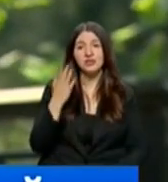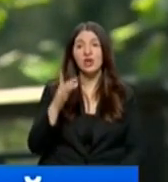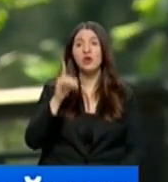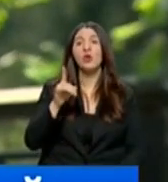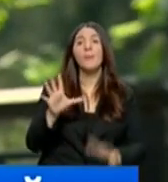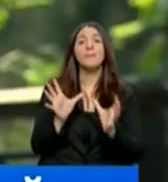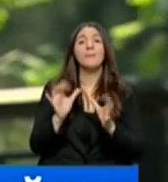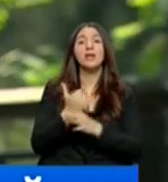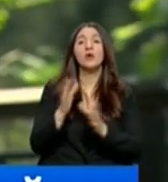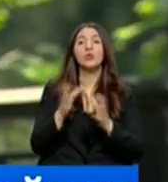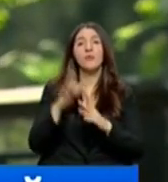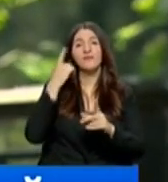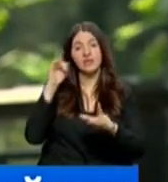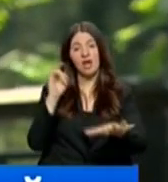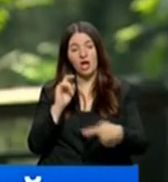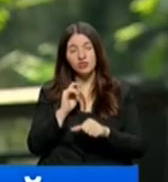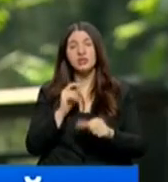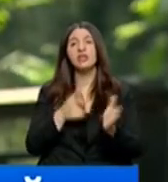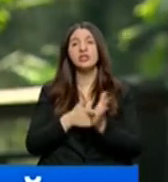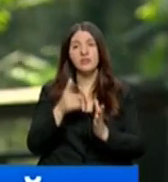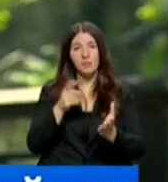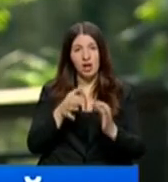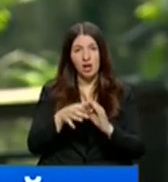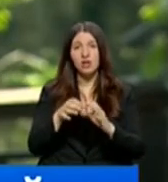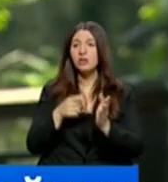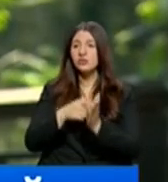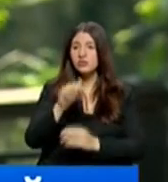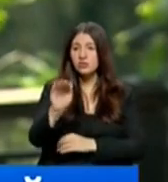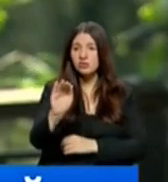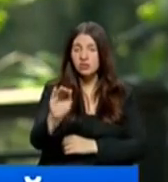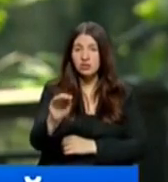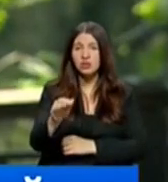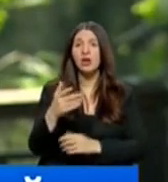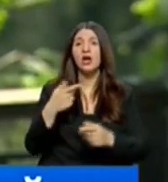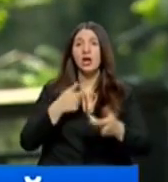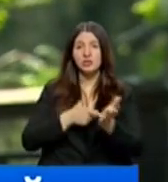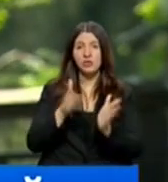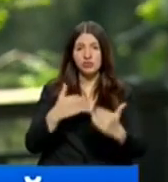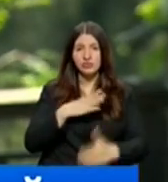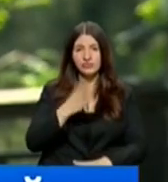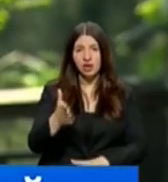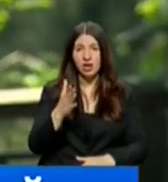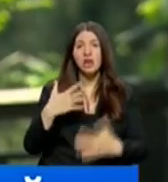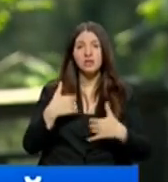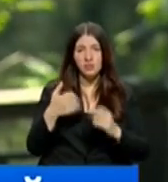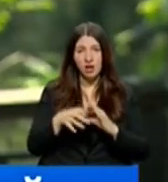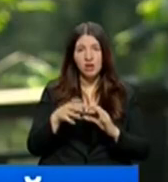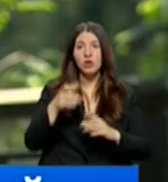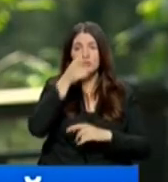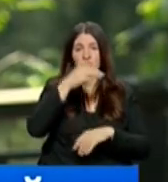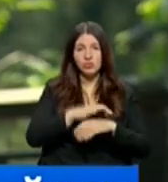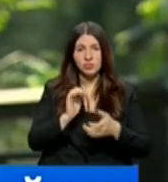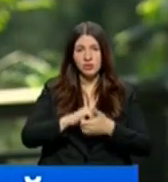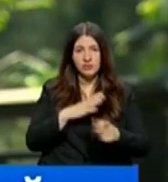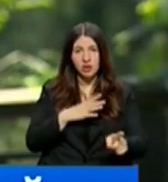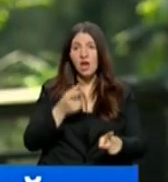önce o meslek grubunun görüşünü alacaksınız. Çiftçiyle mi ilgili? Çiftçilerin görüşünü alacağız. Ziraat odaları var. Sağlık mı ilgili? Türk Tabipler